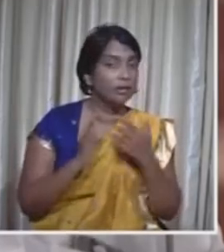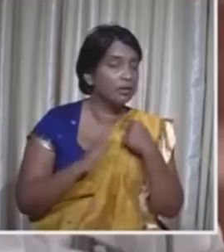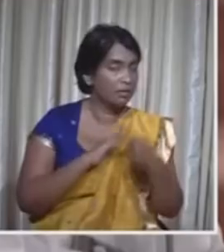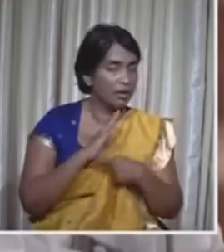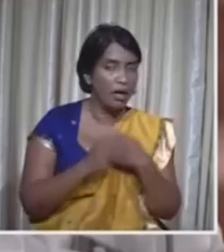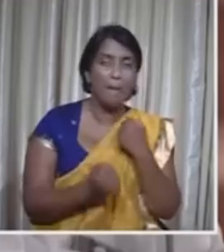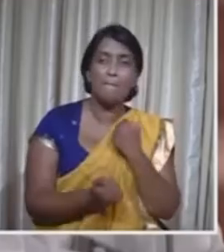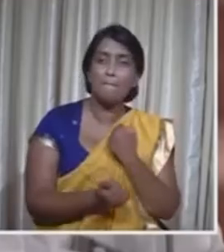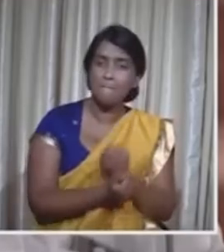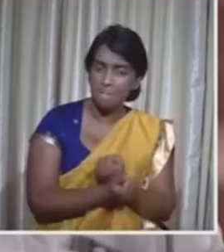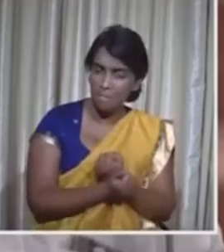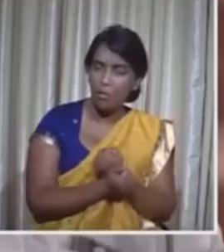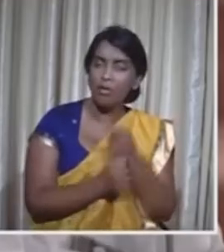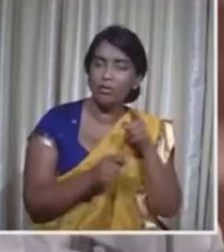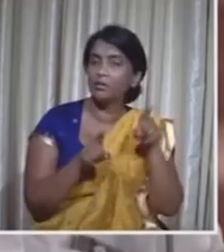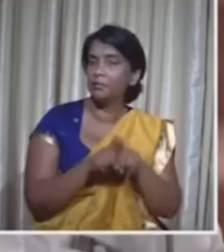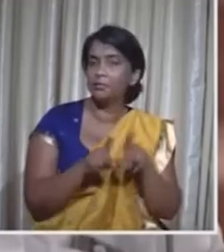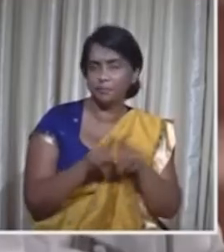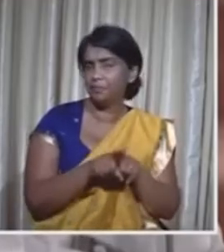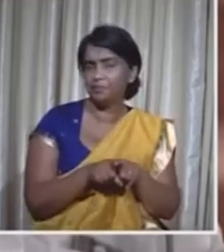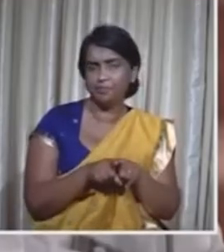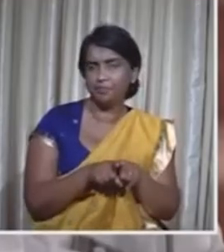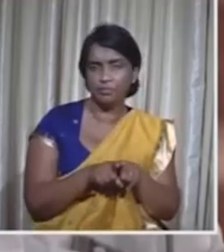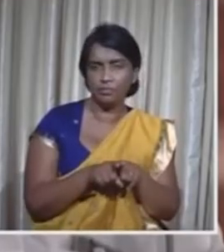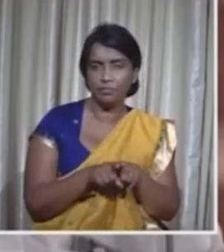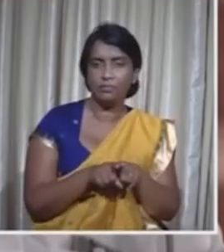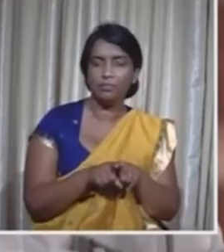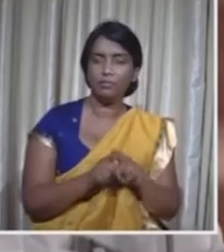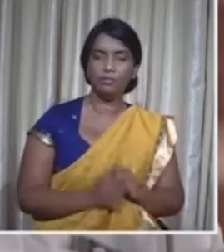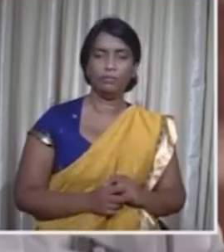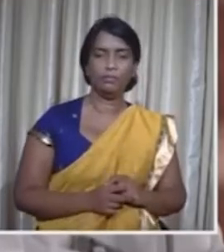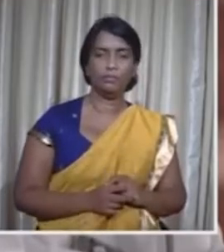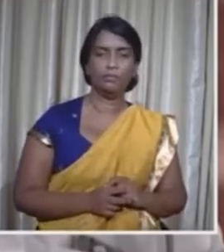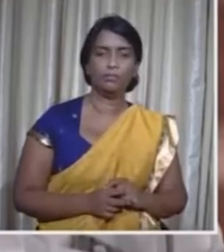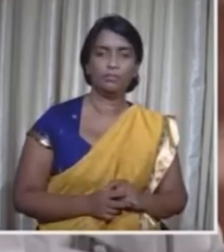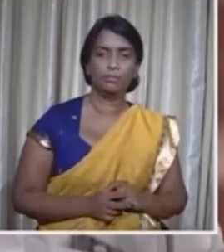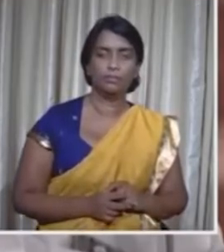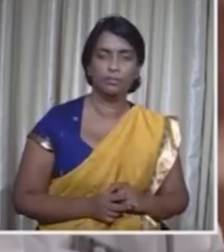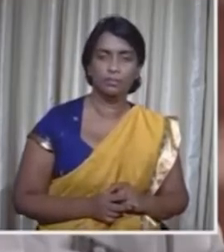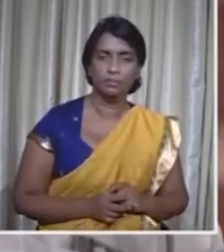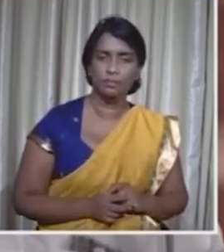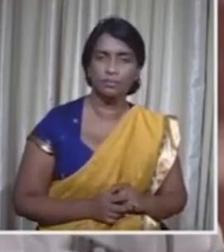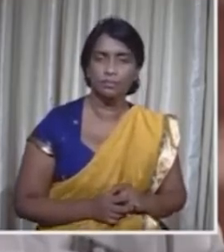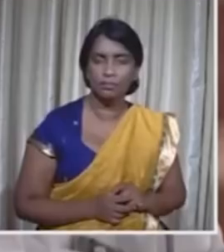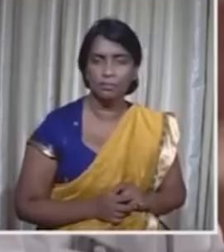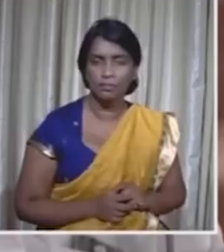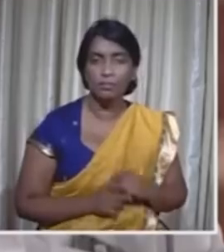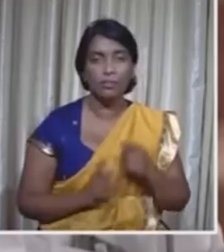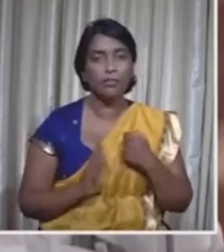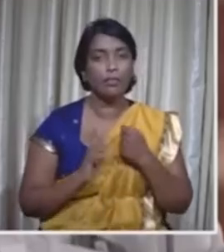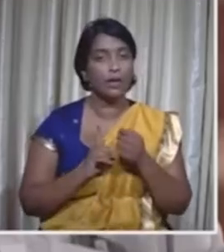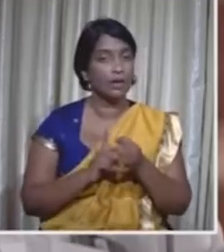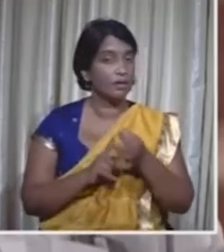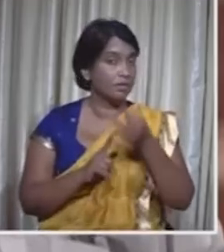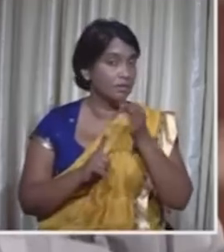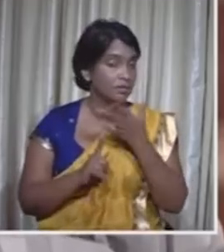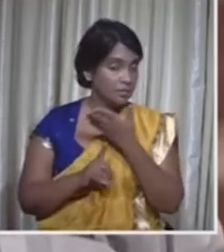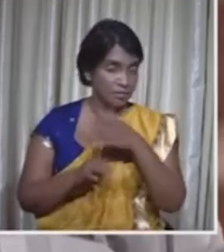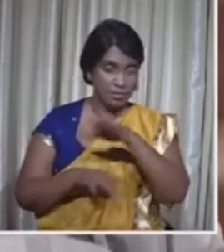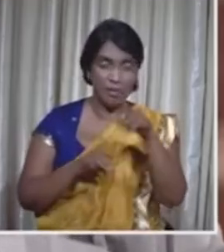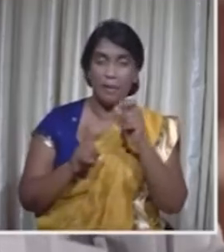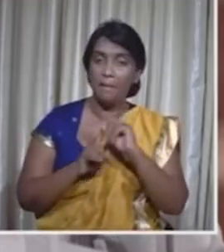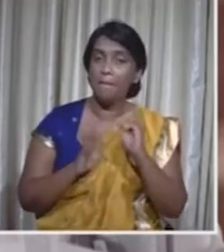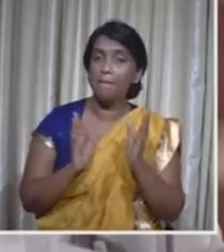காட்டி நிற்கிறது. ஆகவே இந்த நாட்டின் உயர்ந்த சபையினுடைய இந்த நாட்டினுடைய பிரதமர் இவ்வளவு மனிதாபிமானமாக நடக்க வேண்டியவர்.